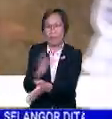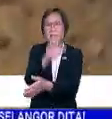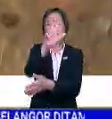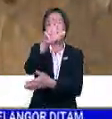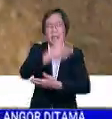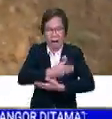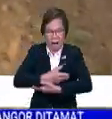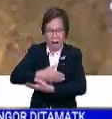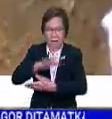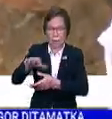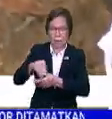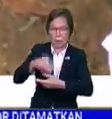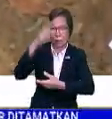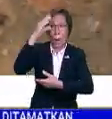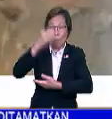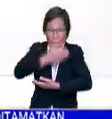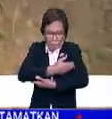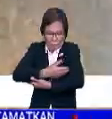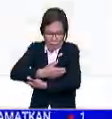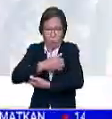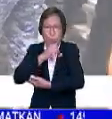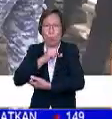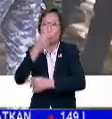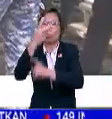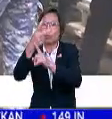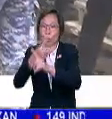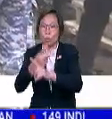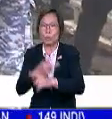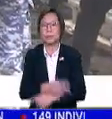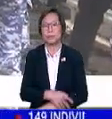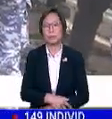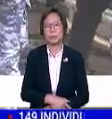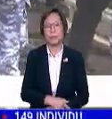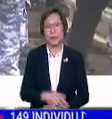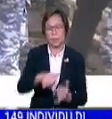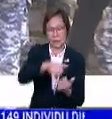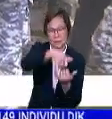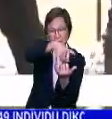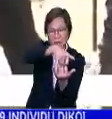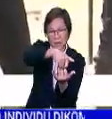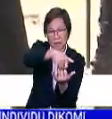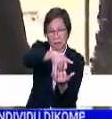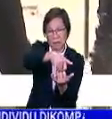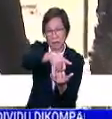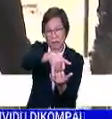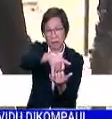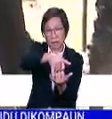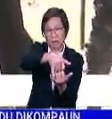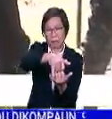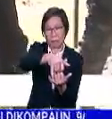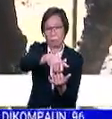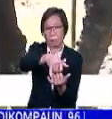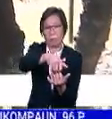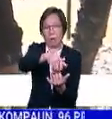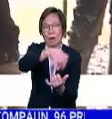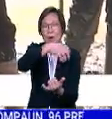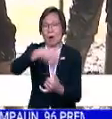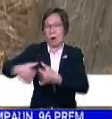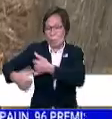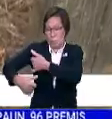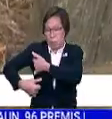anak termasuk bayi lelaki berusia 2 bulan. Sementara itu, jenazah Allahyarham Korporal Udara Muhammad Ehsan